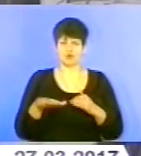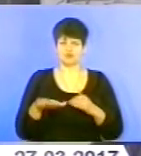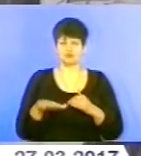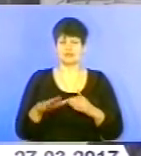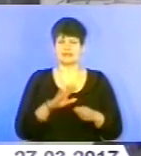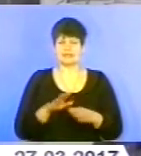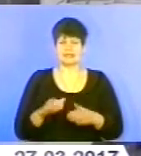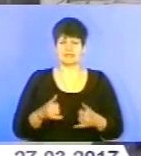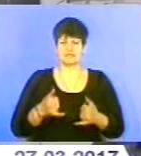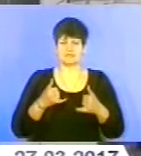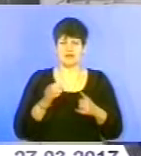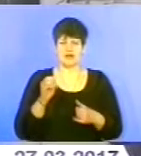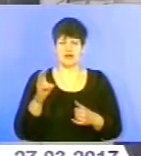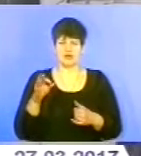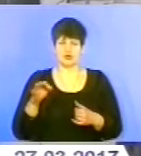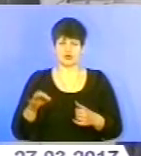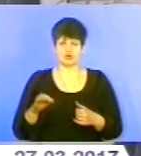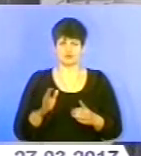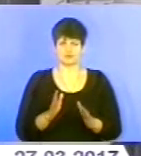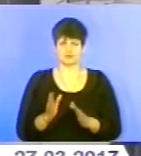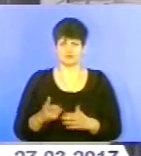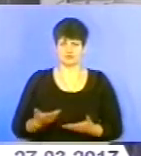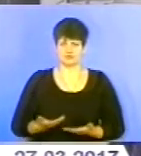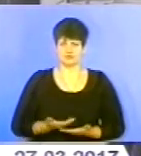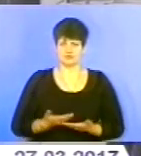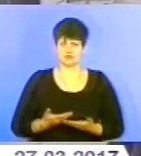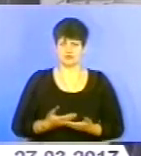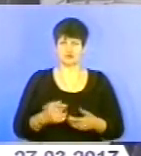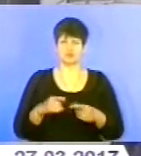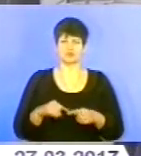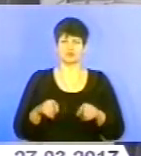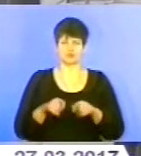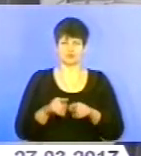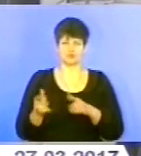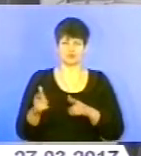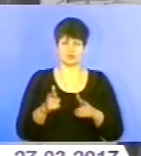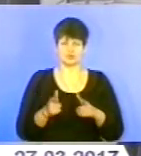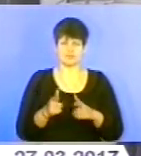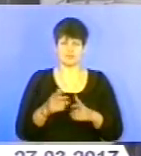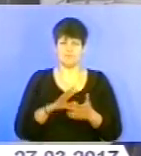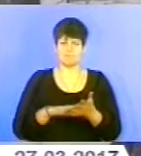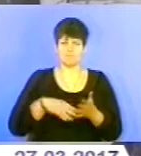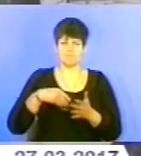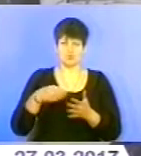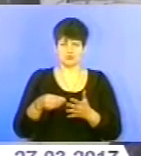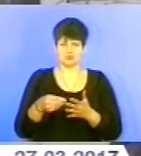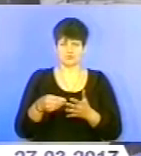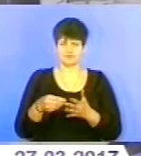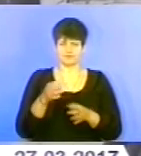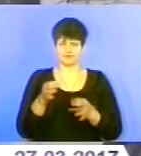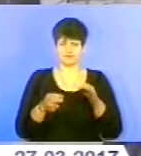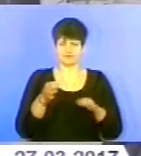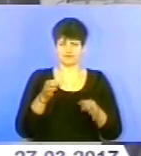забезпечують екологічної безпеки проживання. І тому, відповідно, готується позов про скасування цих